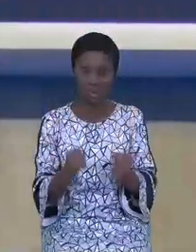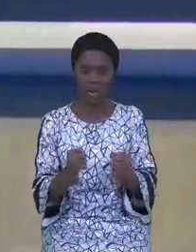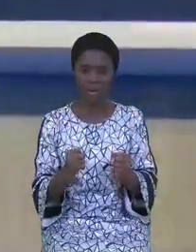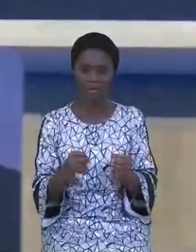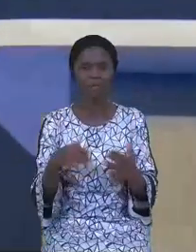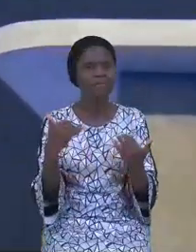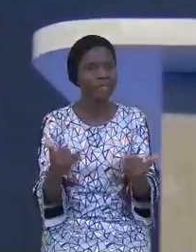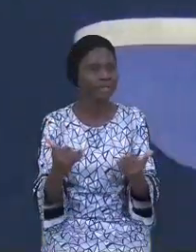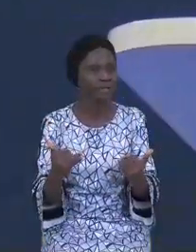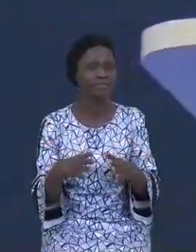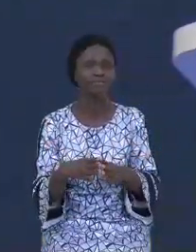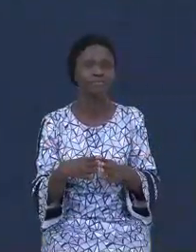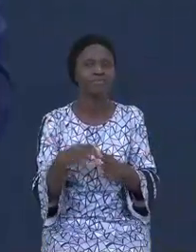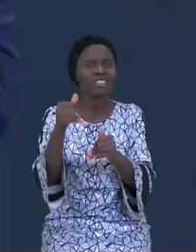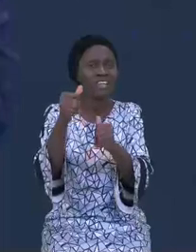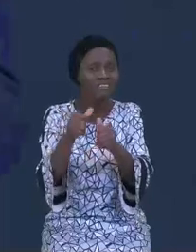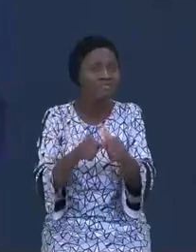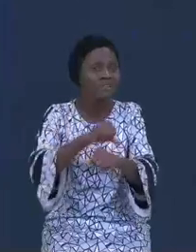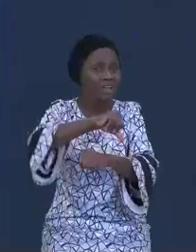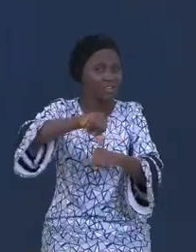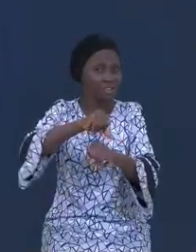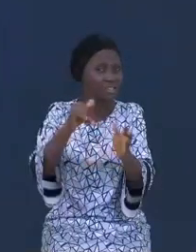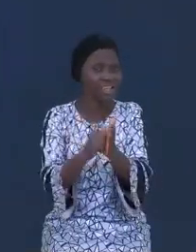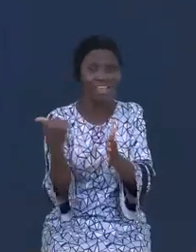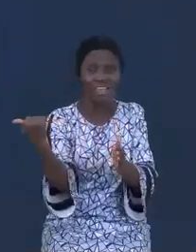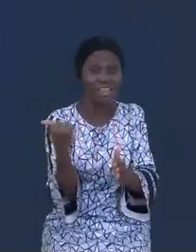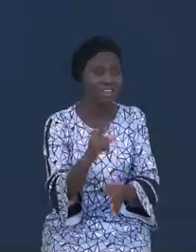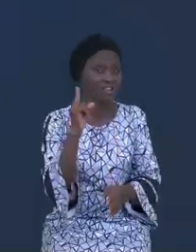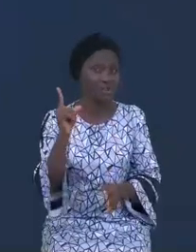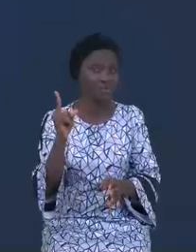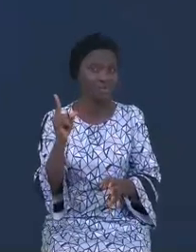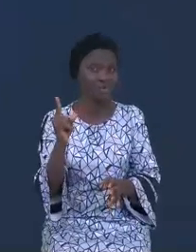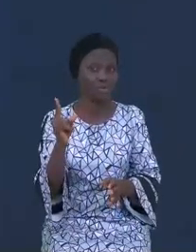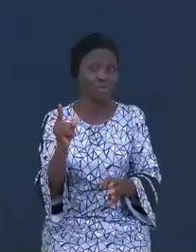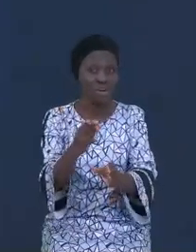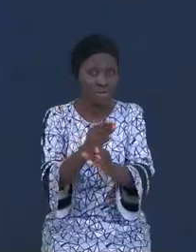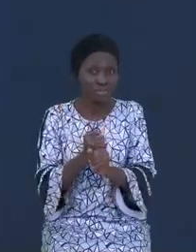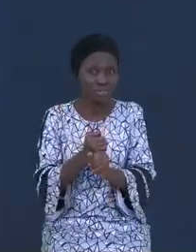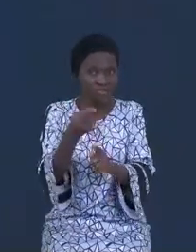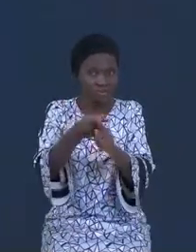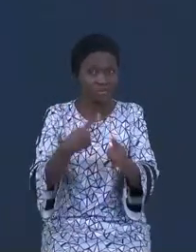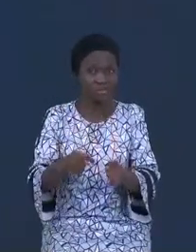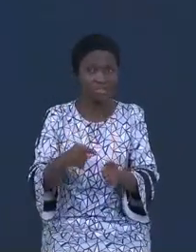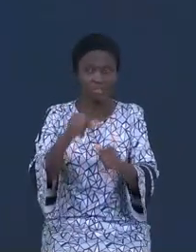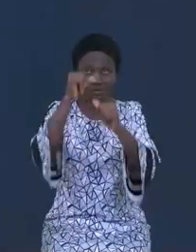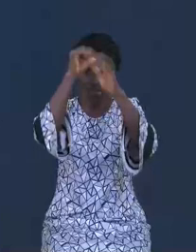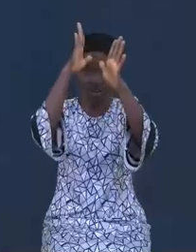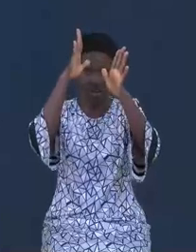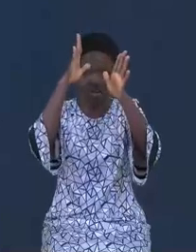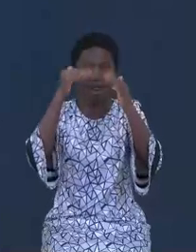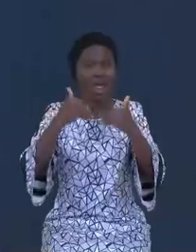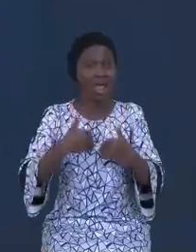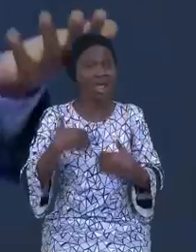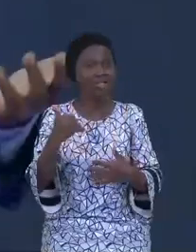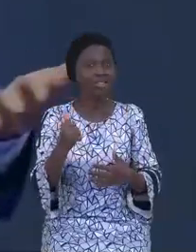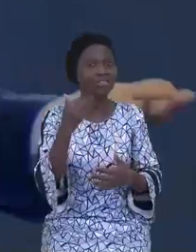Toute onction que quiconque reçoit du Père a un